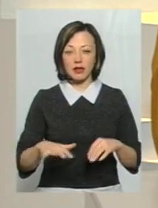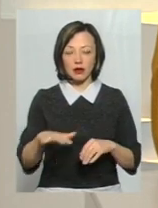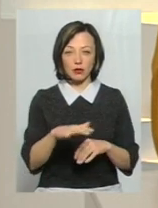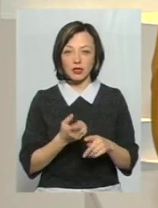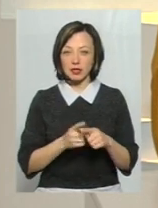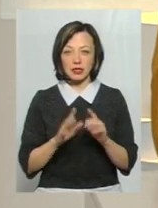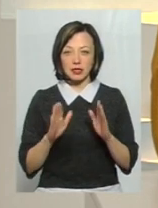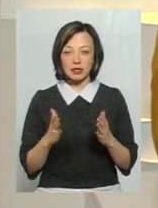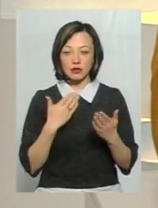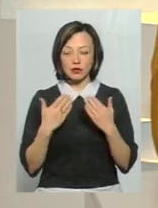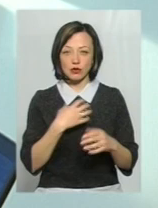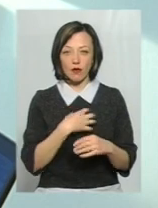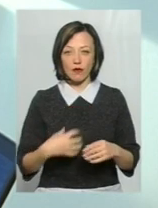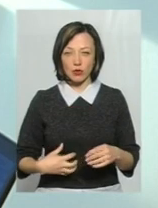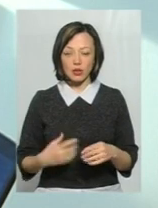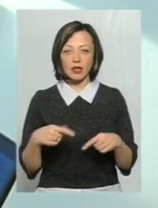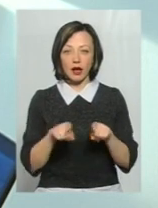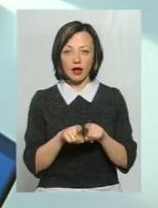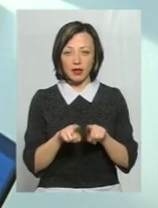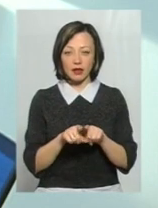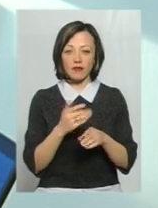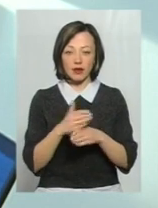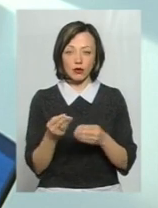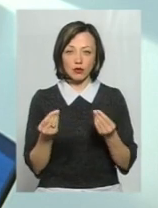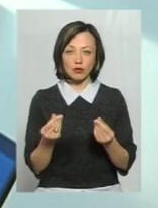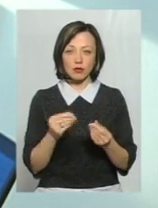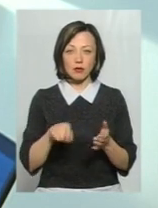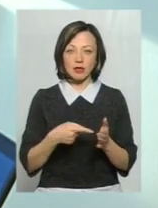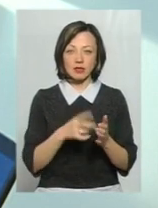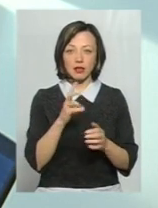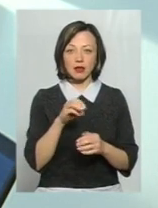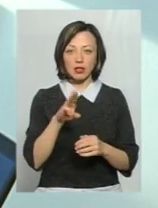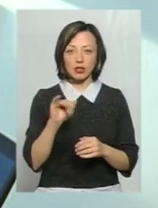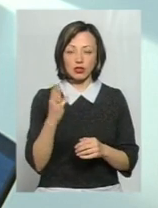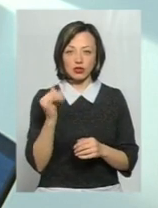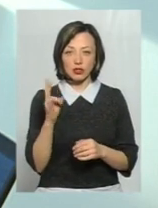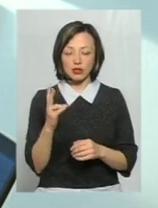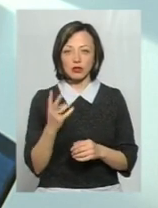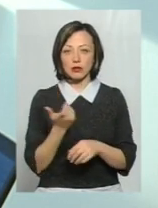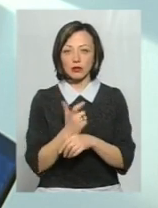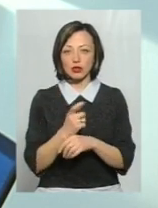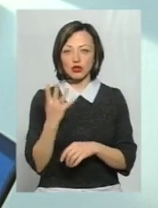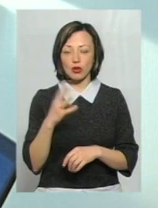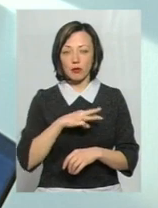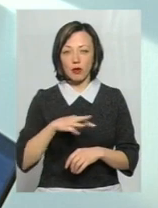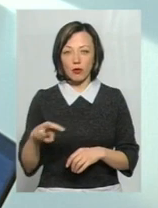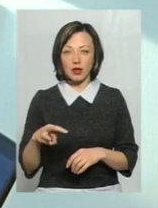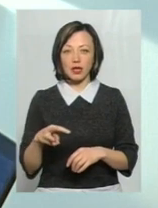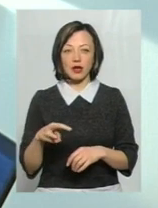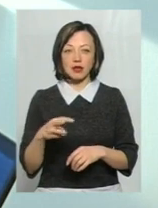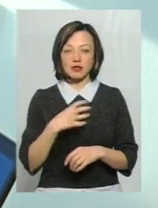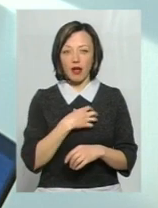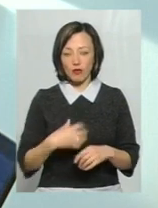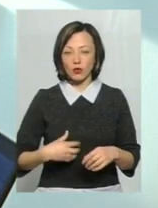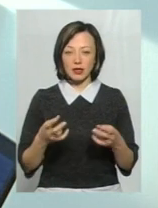І це не тільки стосується Славута. Безумовно, такі виділені кошти було і для міста Нетішина, більше 4 мільйонів, для Славута і так